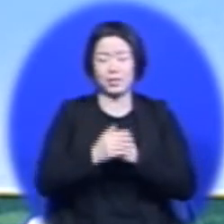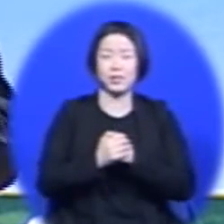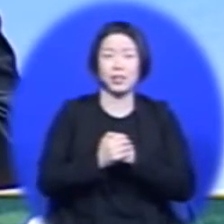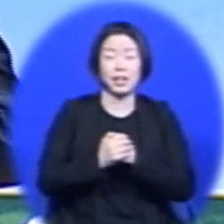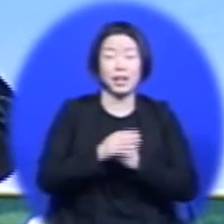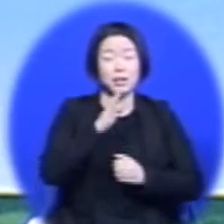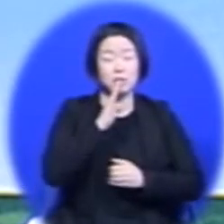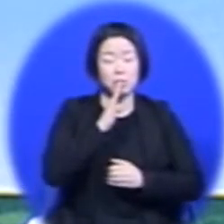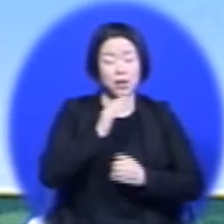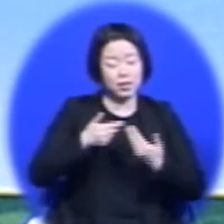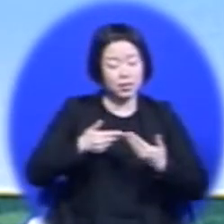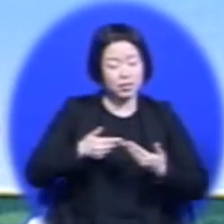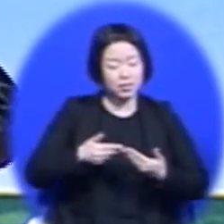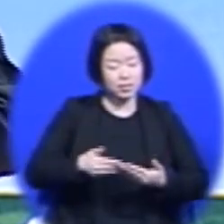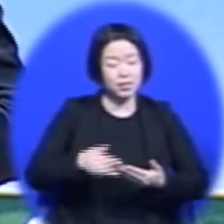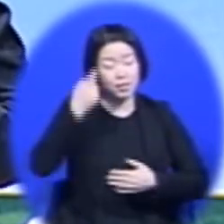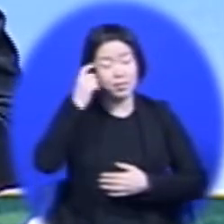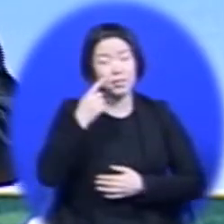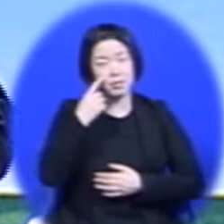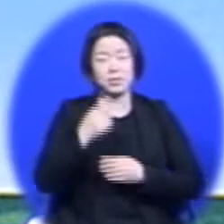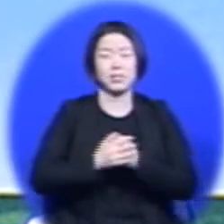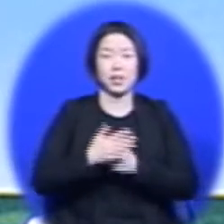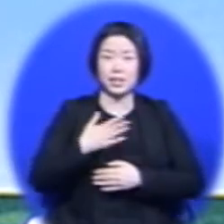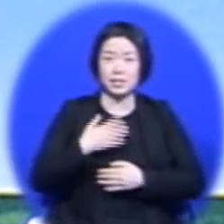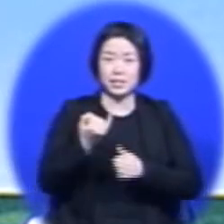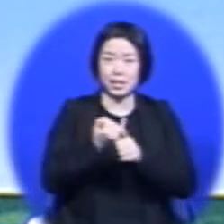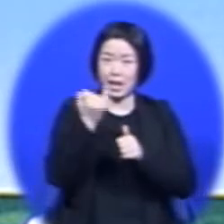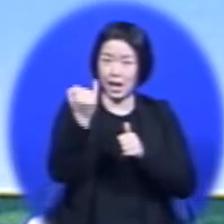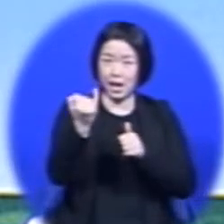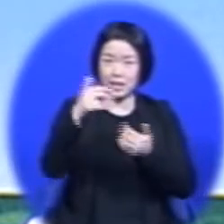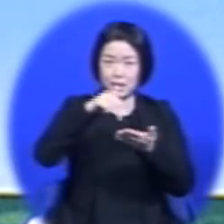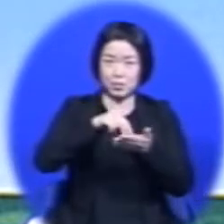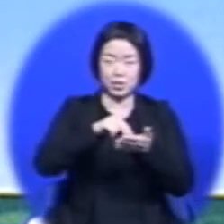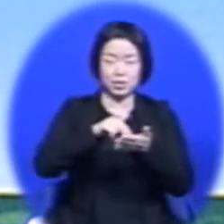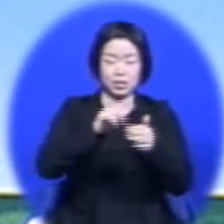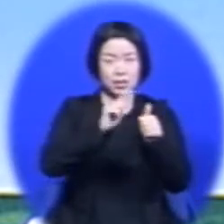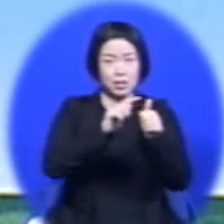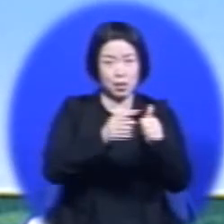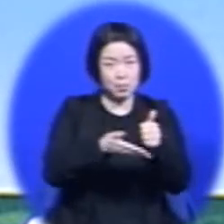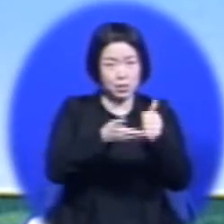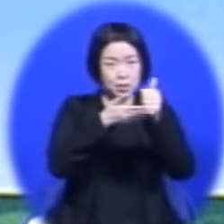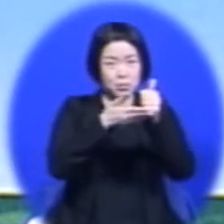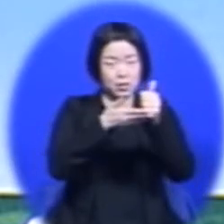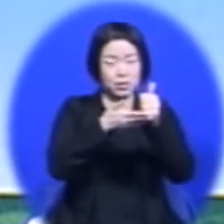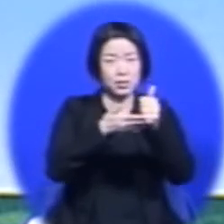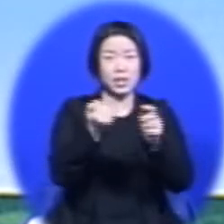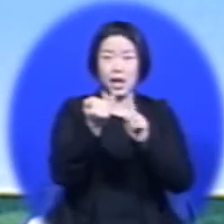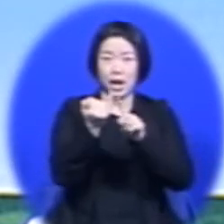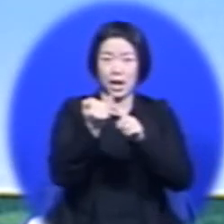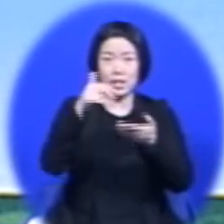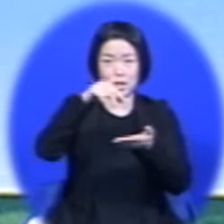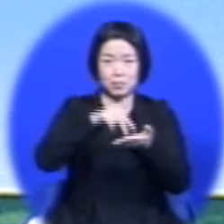그리고 정말 진지하게 생각해 보았어요. 제 아내 입장에서 남편을 섬기고 사는 아내의 입장은